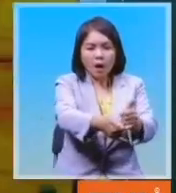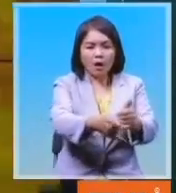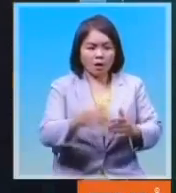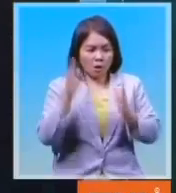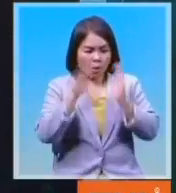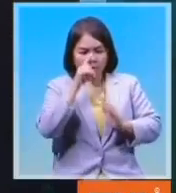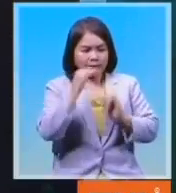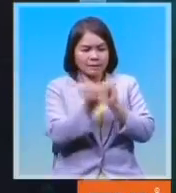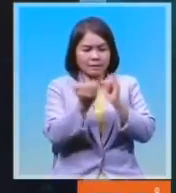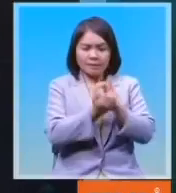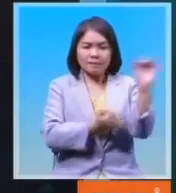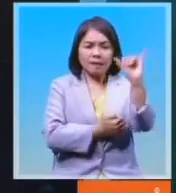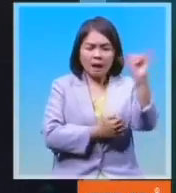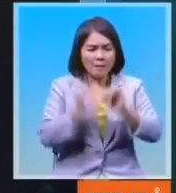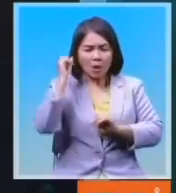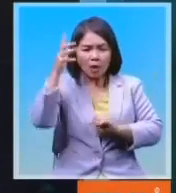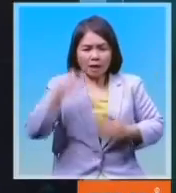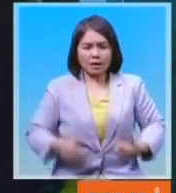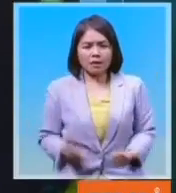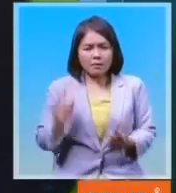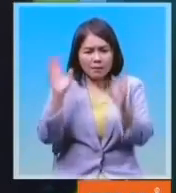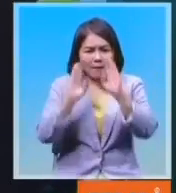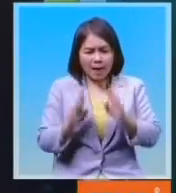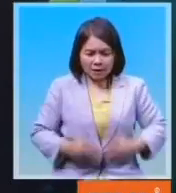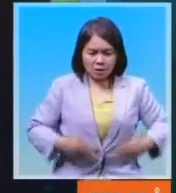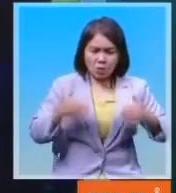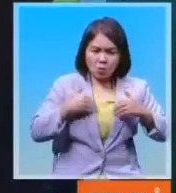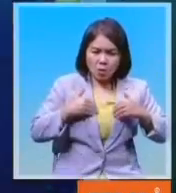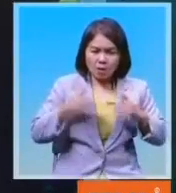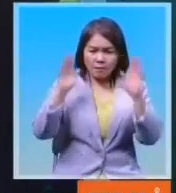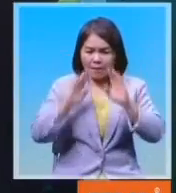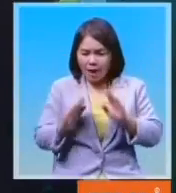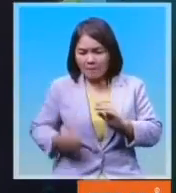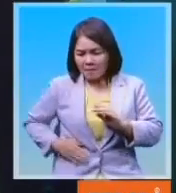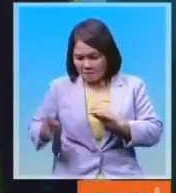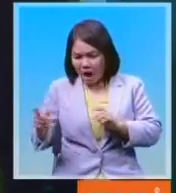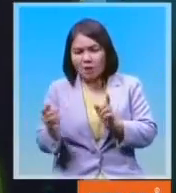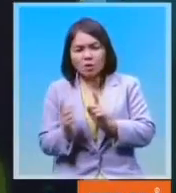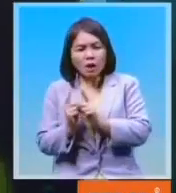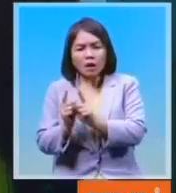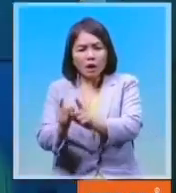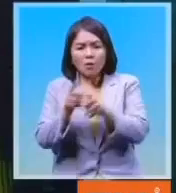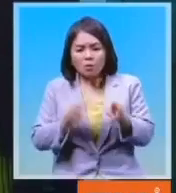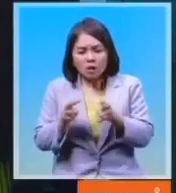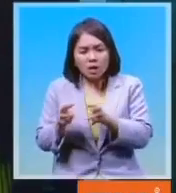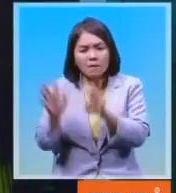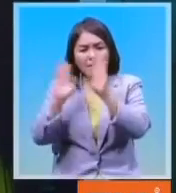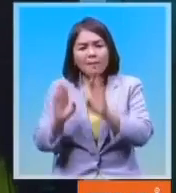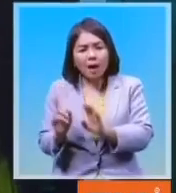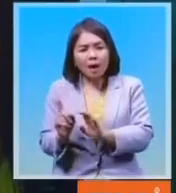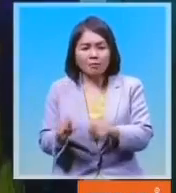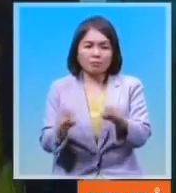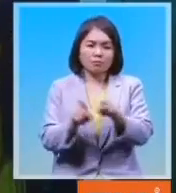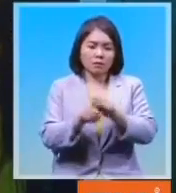รู้จักแล้วยังไม่ค่อยมีความเข้าใจเกี่ยวกับเรื่องของสุนัขนำทางสักเท่าไหร่นะว่าเราควรจะต้องปฏิบัติกับเขาอย่างไร อย่างที่พี่นัทบอ